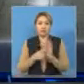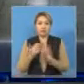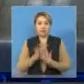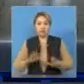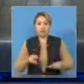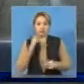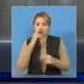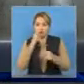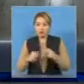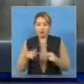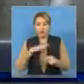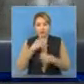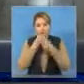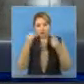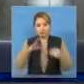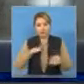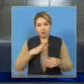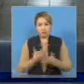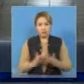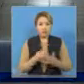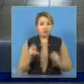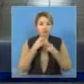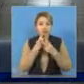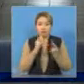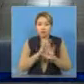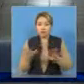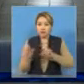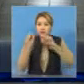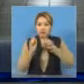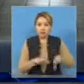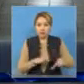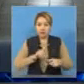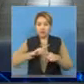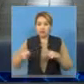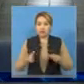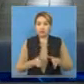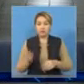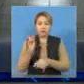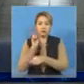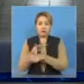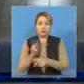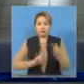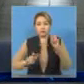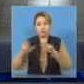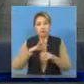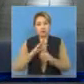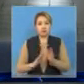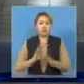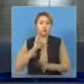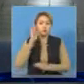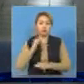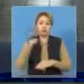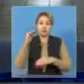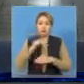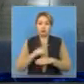баланың жоғалып кеткен туралы ақпарат түседі. Ол кезде ештеңеге қарамай, бәрін тастап, бірден жоғалған баланы іздестіруге кетеміз. Таңға дейін көз ілмей